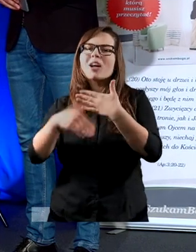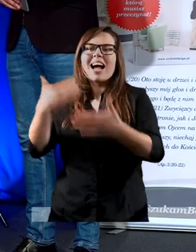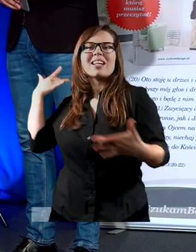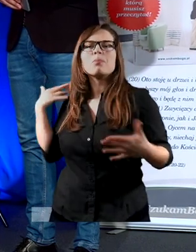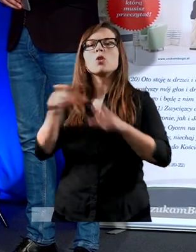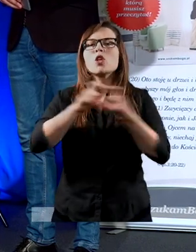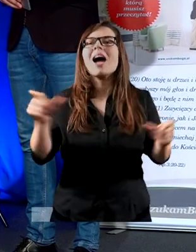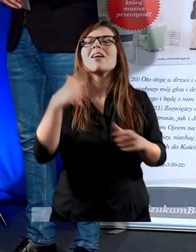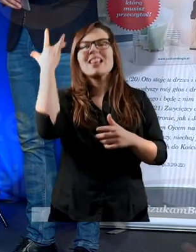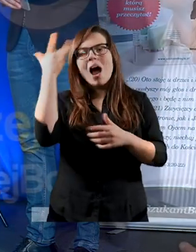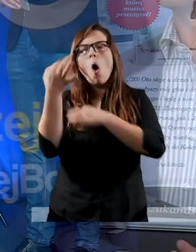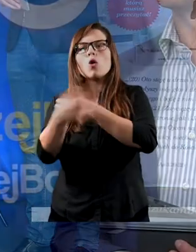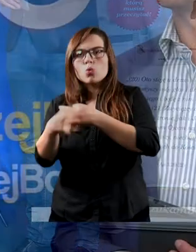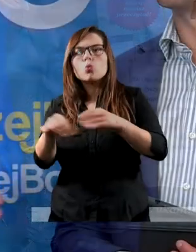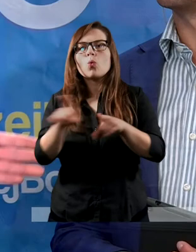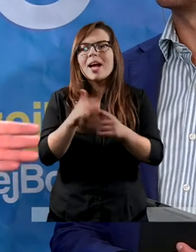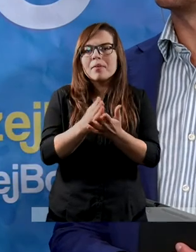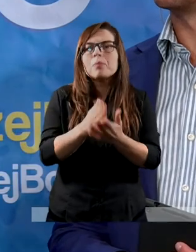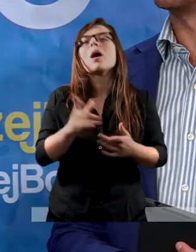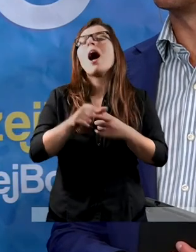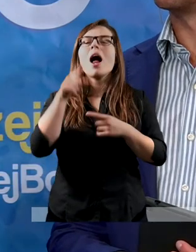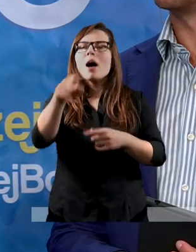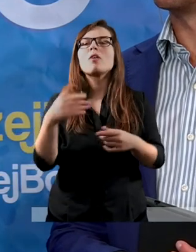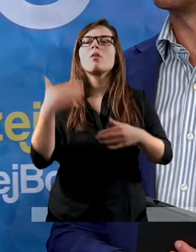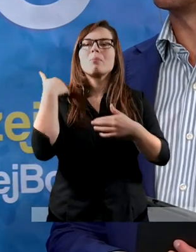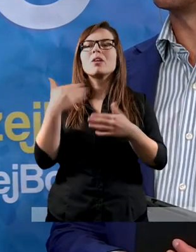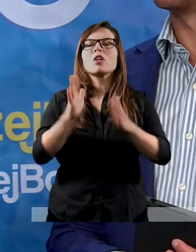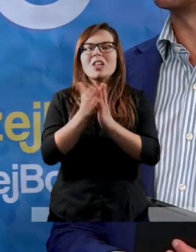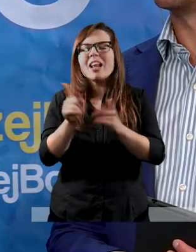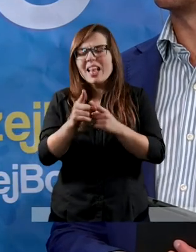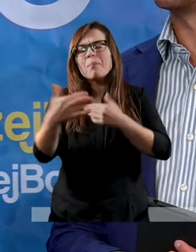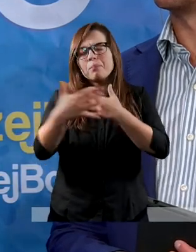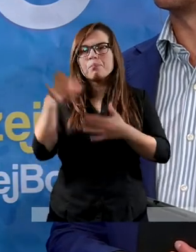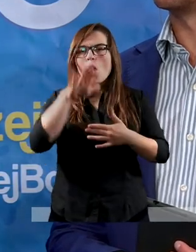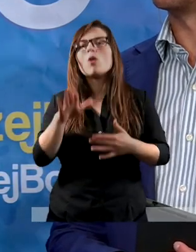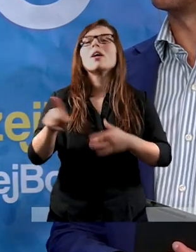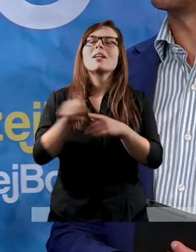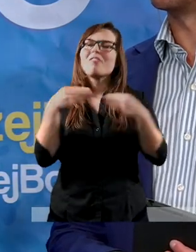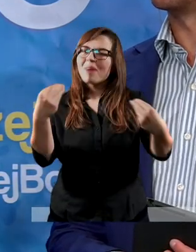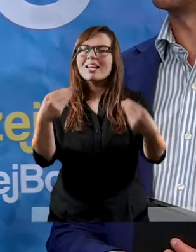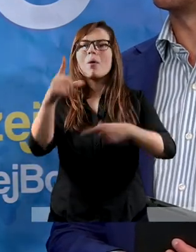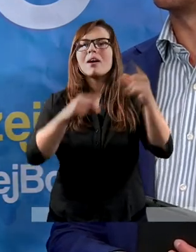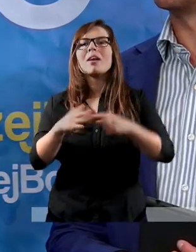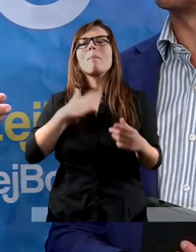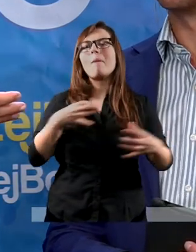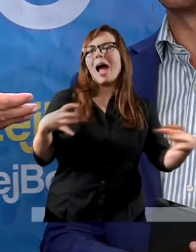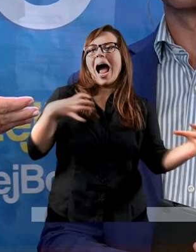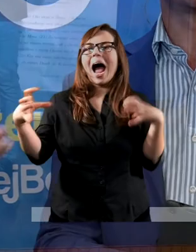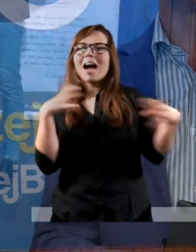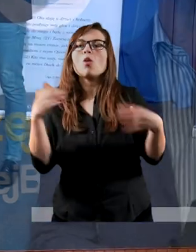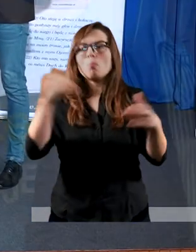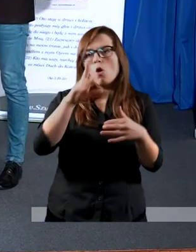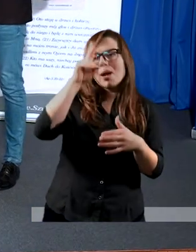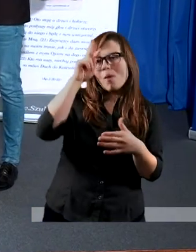właśnie powiedział, że studiuje teologię, ale swego czasu był mistrzem Polski w kickboxingu, także wspaniała gwiazda. Mamy aktorkę, być